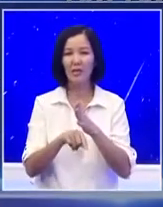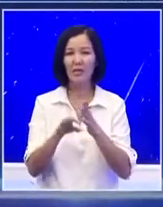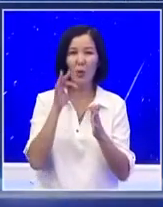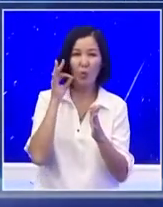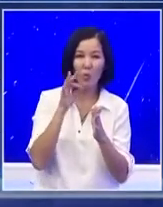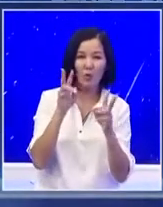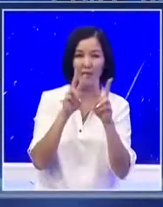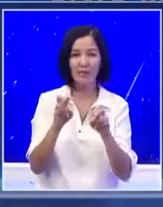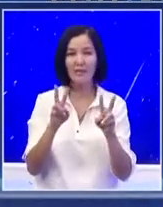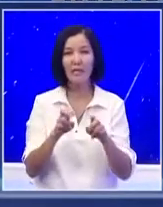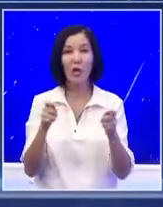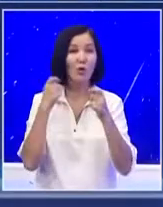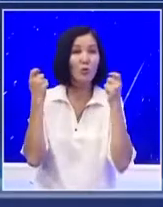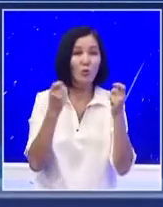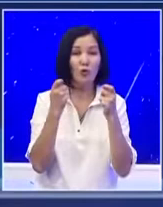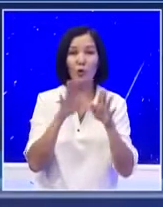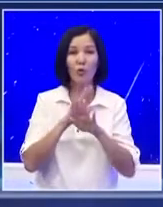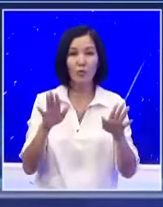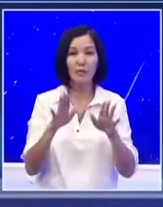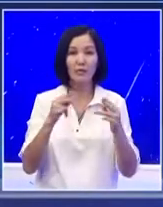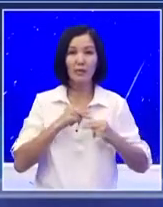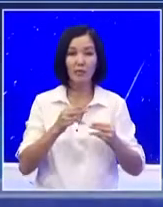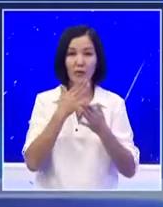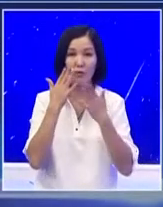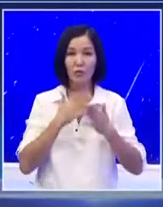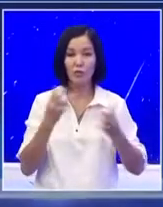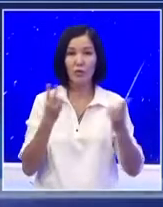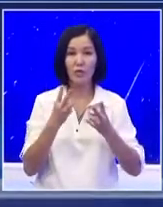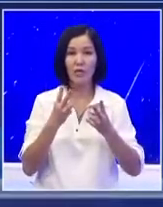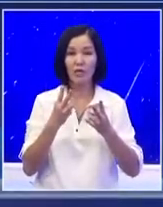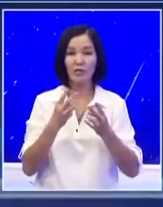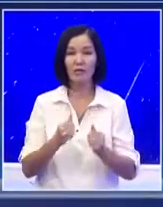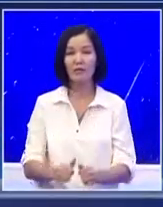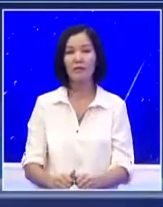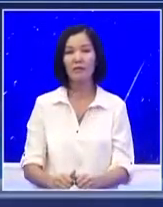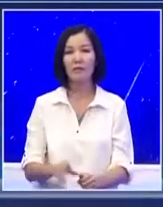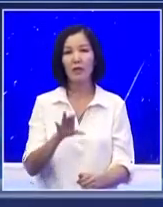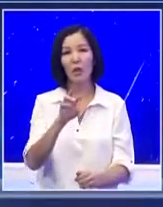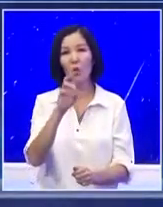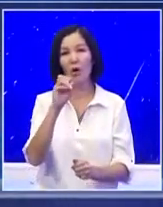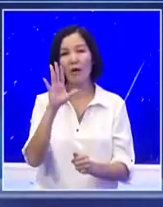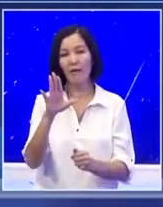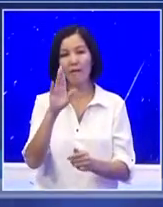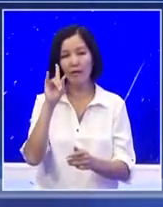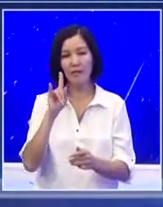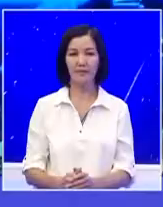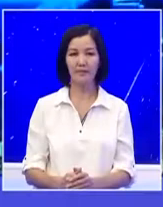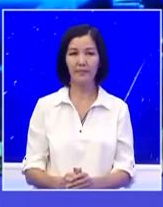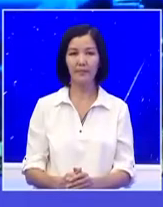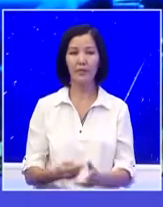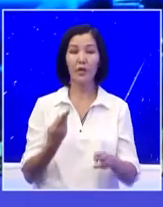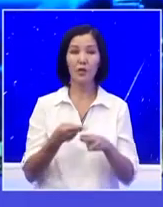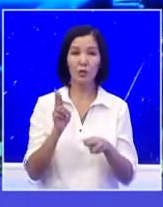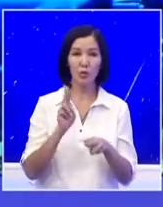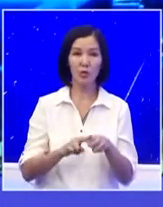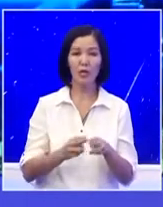халықты той-тойлауға емес, еңбек етуге, рухани кемелденуге шақырды. Қасым Жомарт Тоқаев, Қазақстан Республикасының президенті.